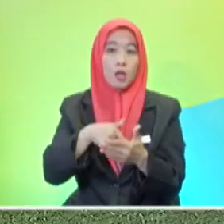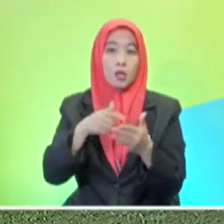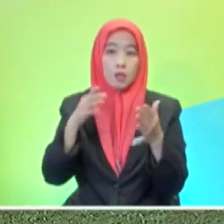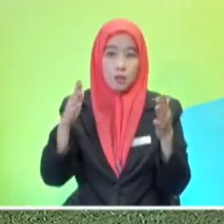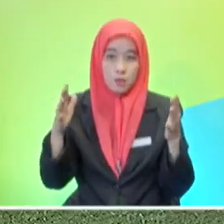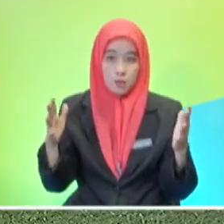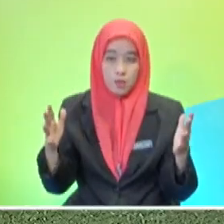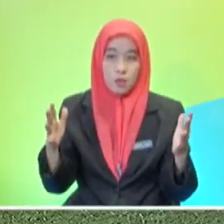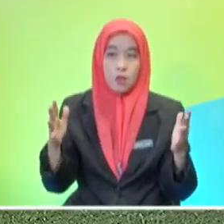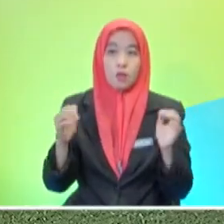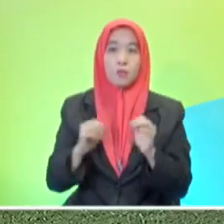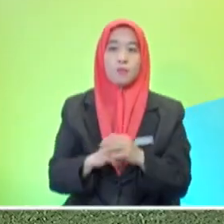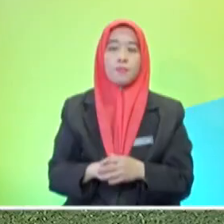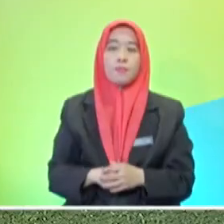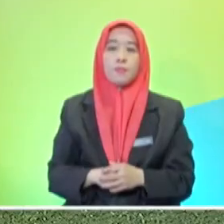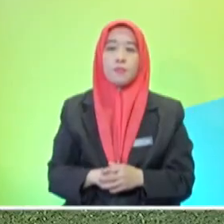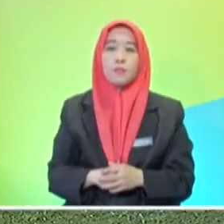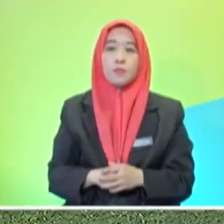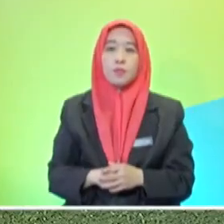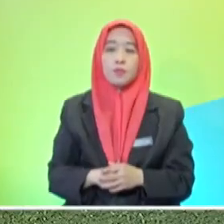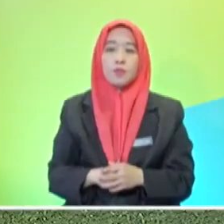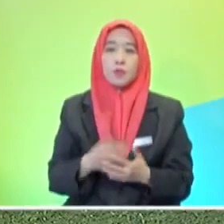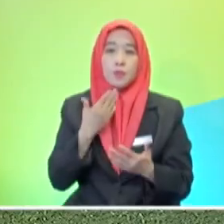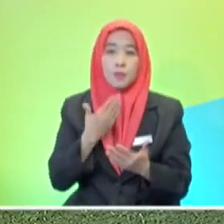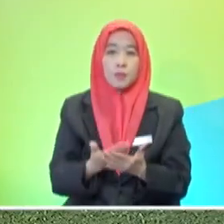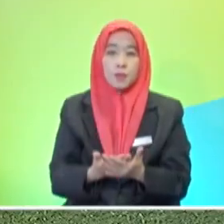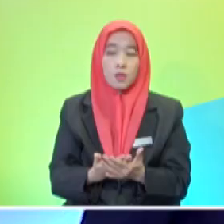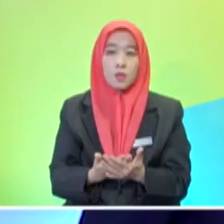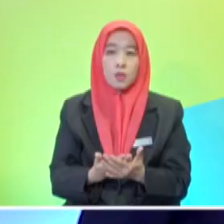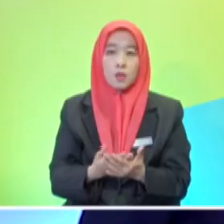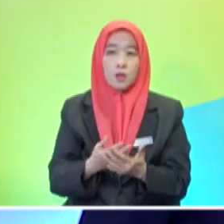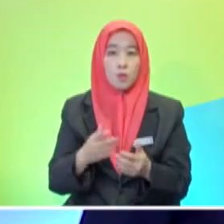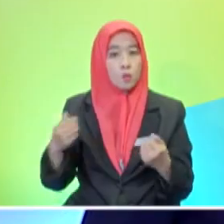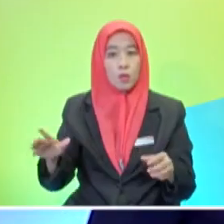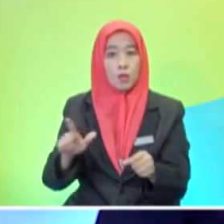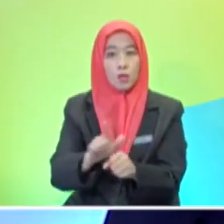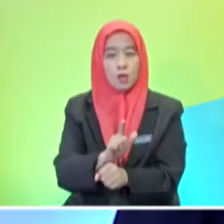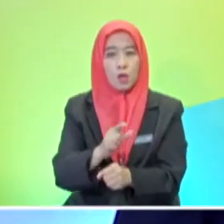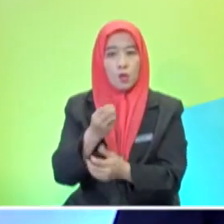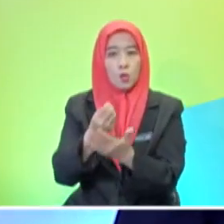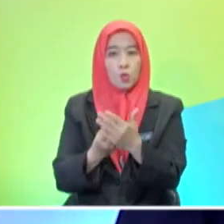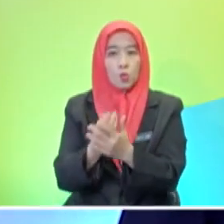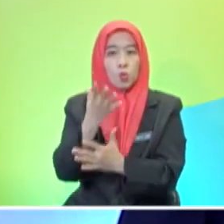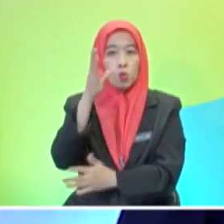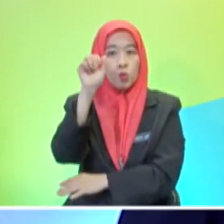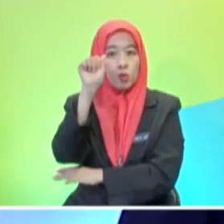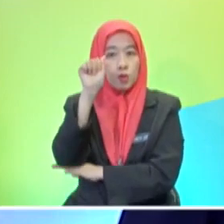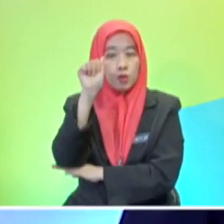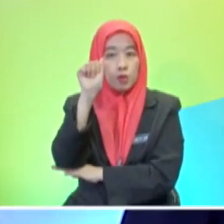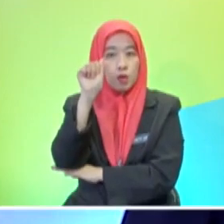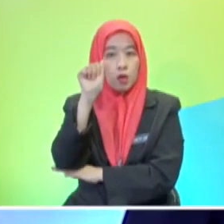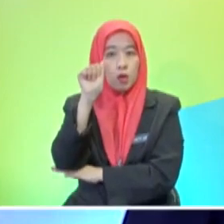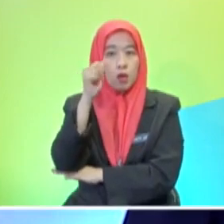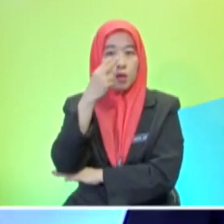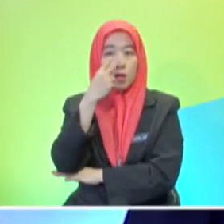juga cikgu. Lagi besar. Okey, baiklah. Baik, jadi kita dah lengkapkan tumbuhan A kita. Jadi tumbuhan